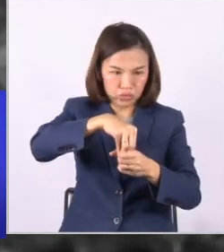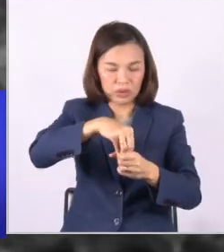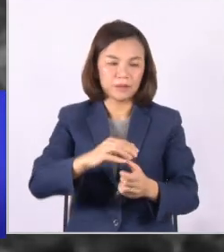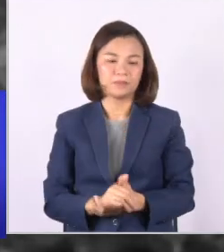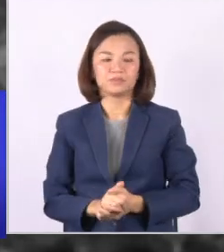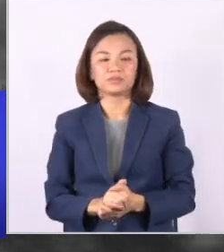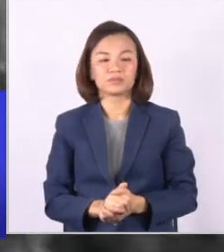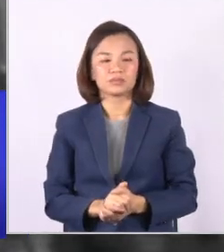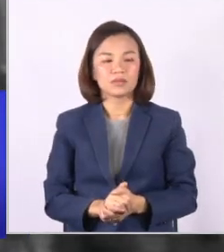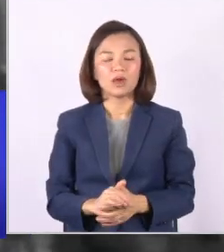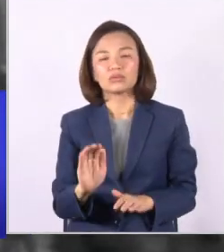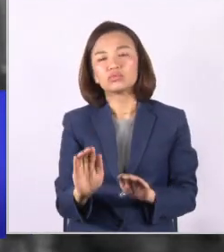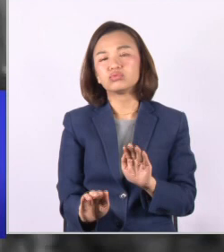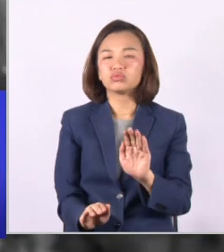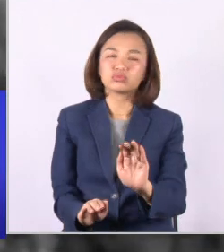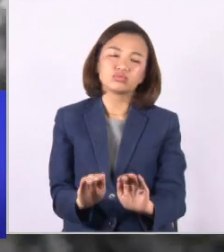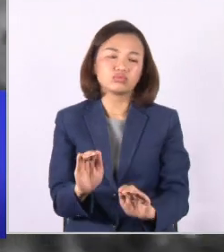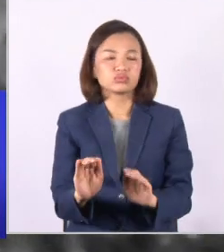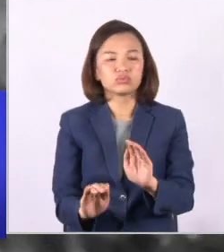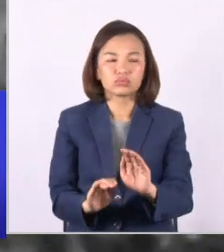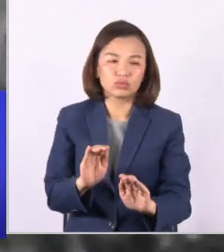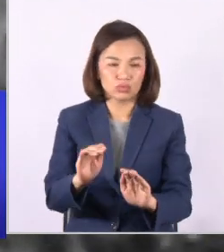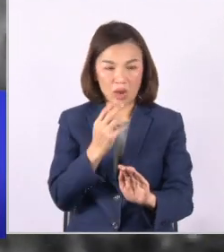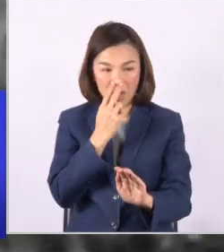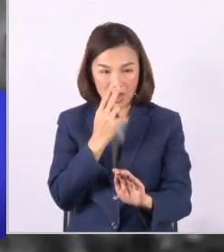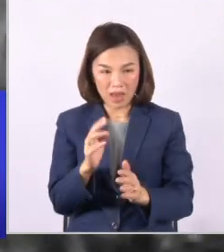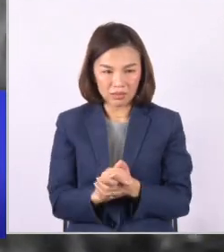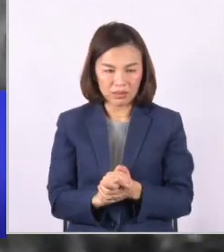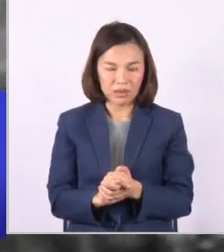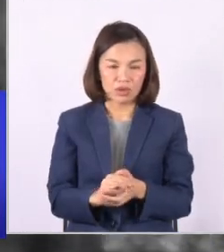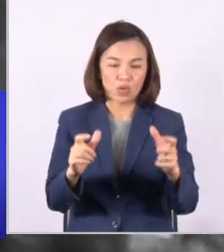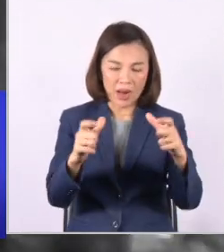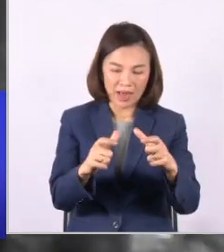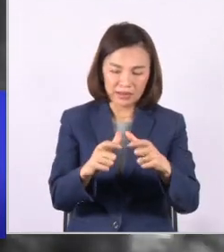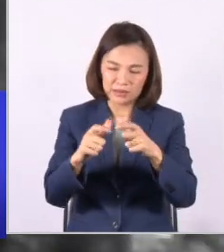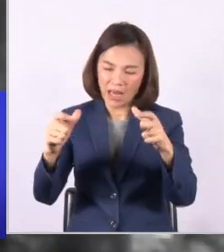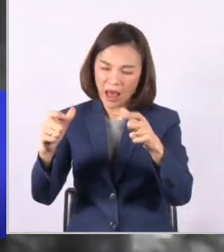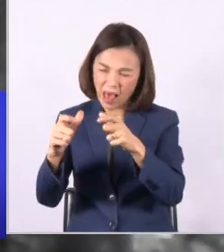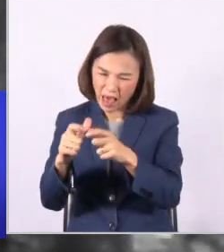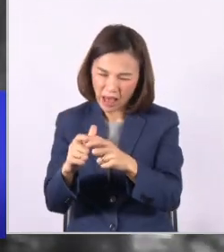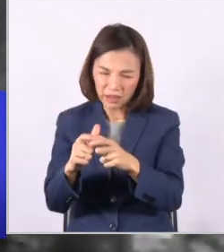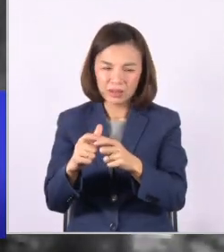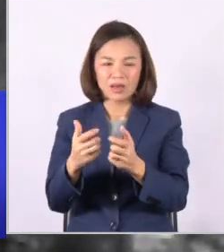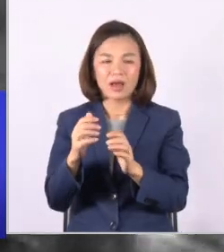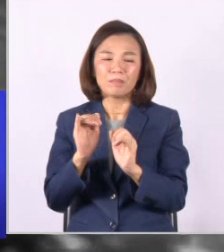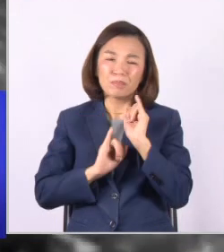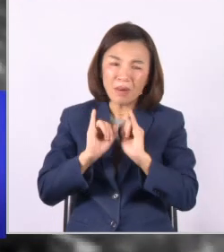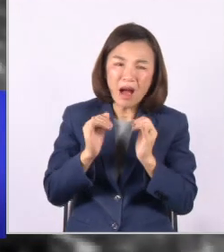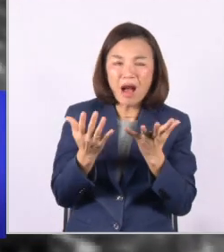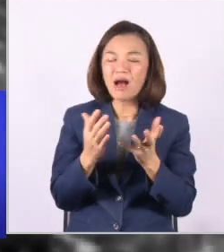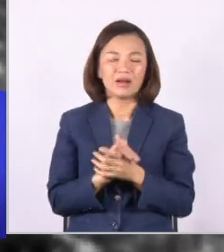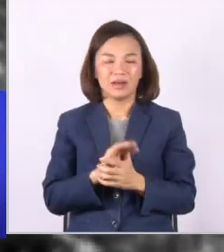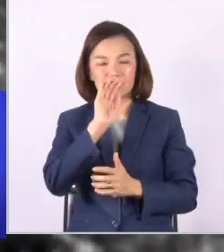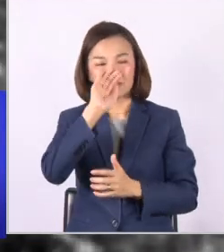นวยนาดกันไปนี่ตัวเล็กตัวจี๊ดก็มีลูกลูกเต้าเหล่ากอนี่ก็เดินตามแม่ตามพ่อไปนะครับ